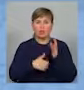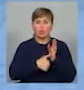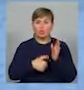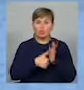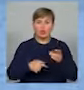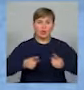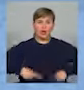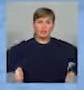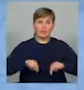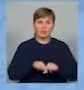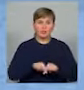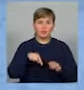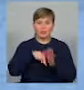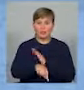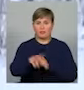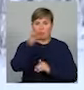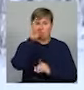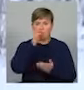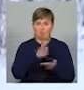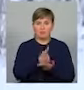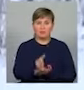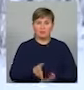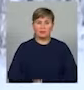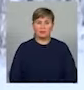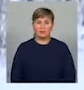организации коде государственного сектора